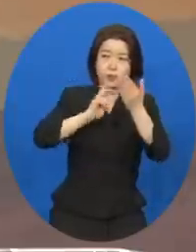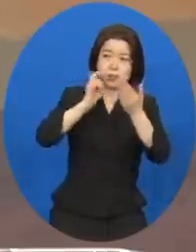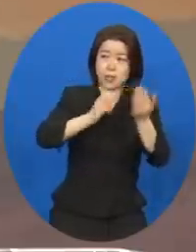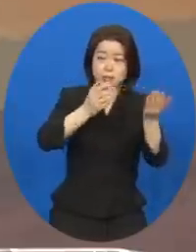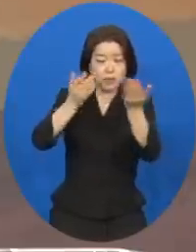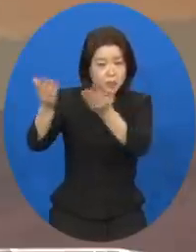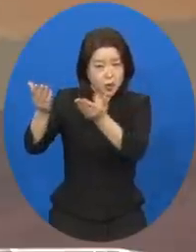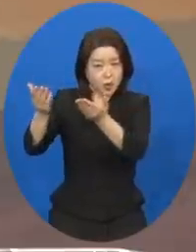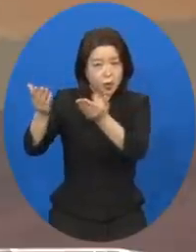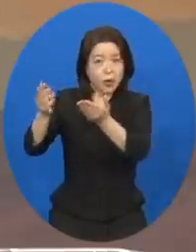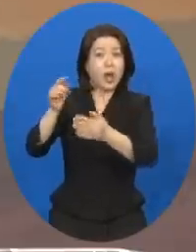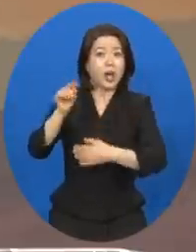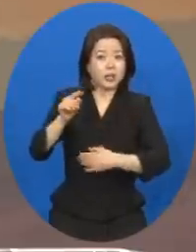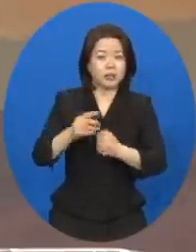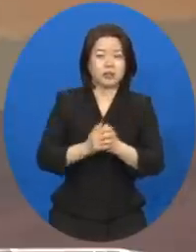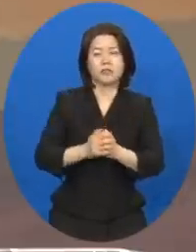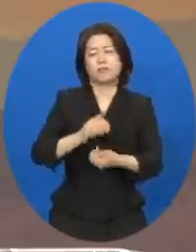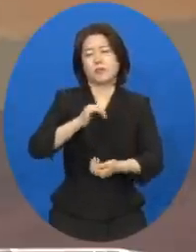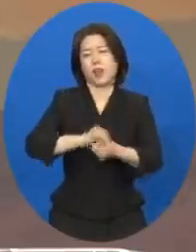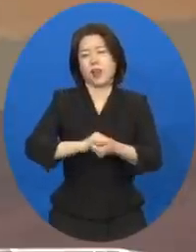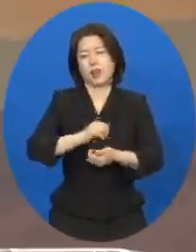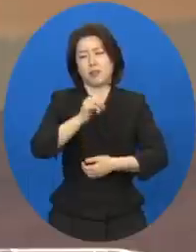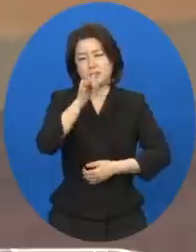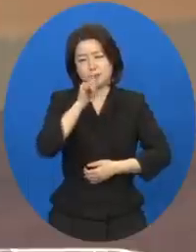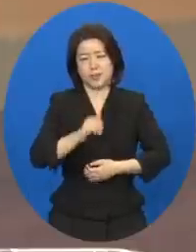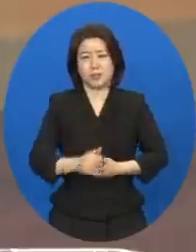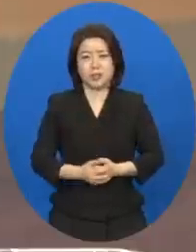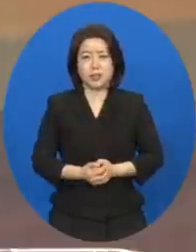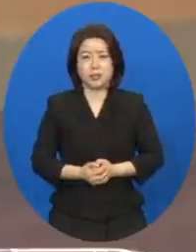찬양은 한계가 있다는 겁니다.